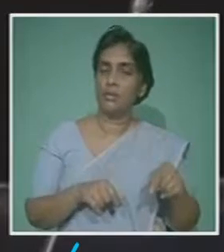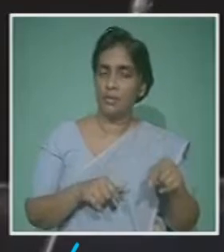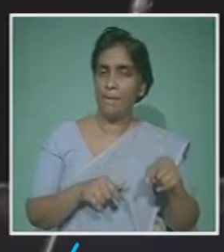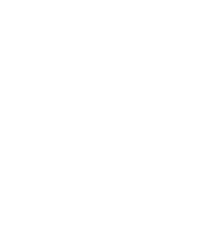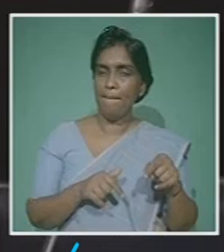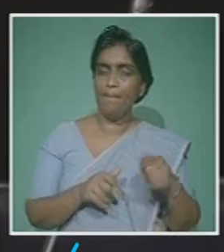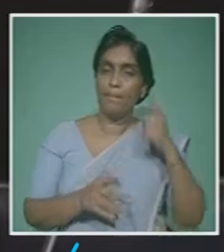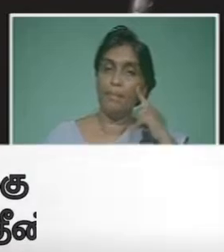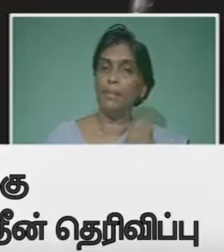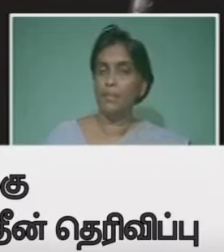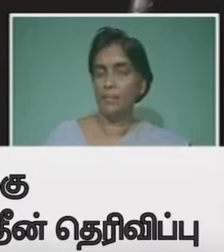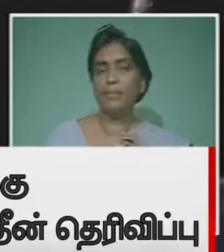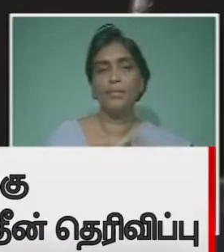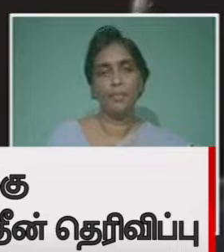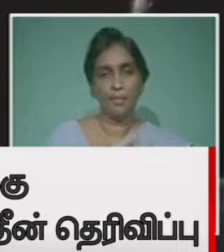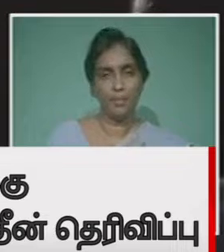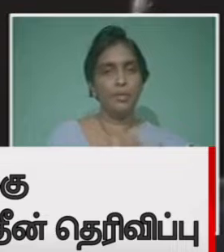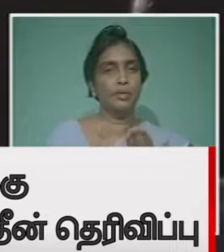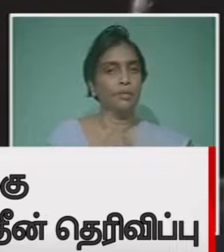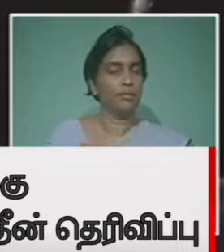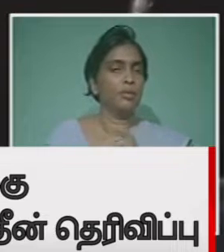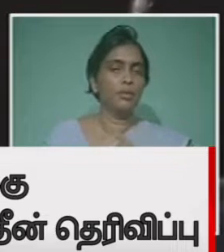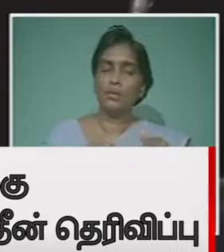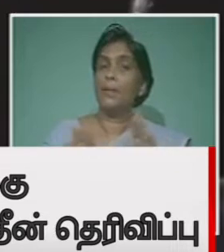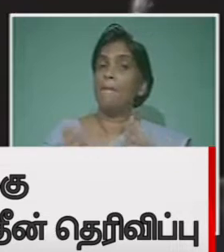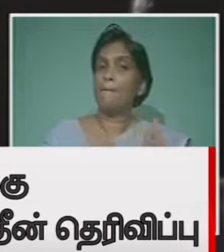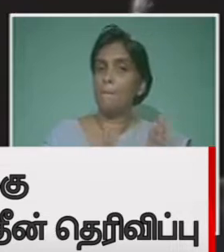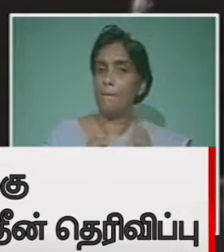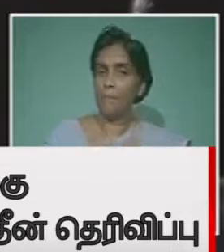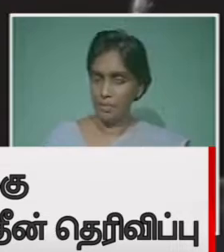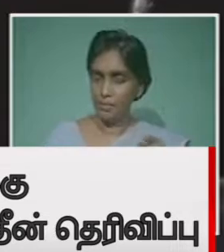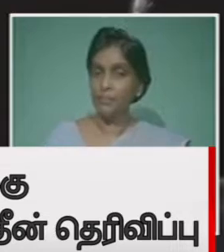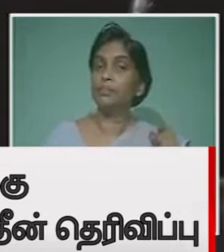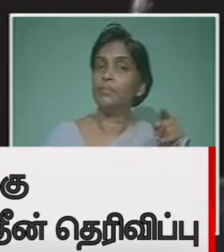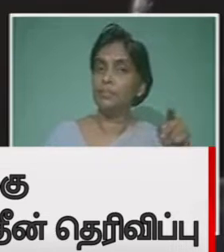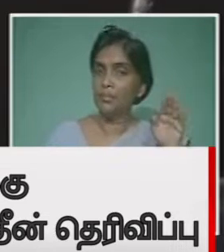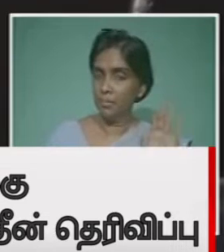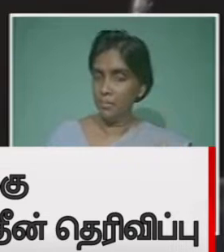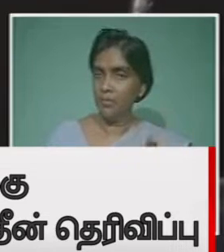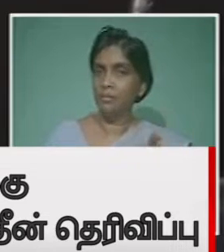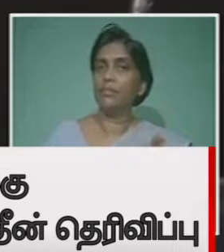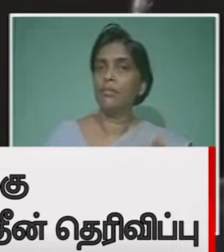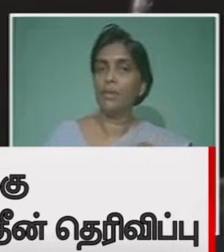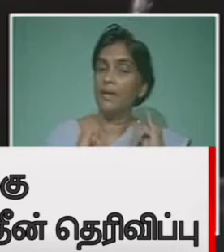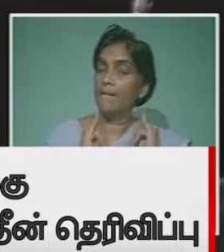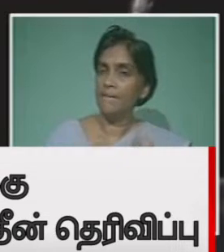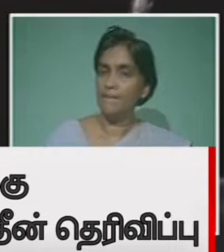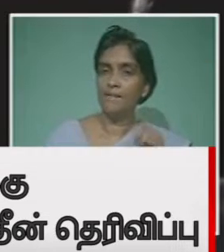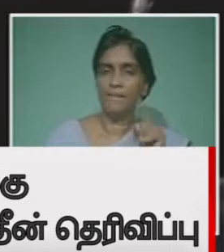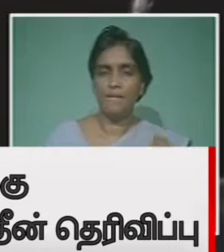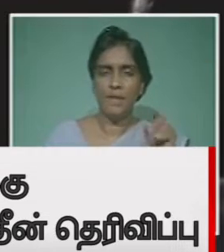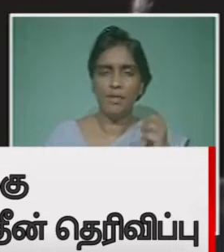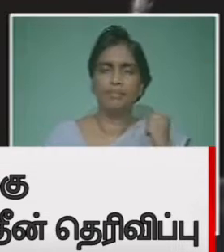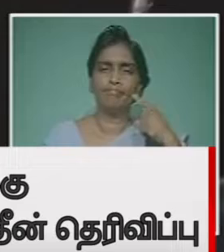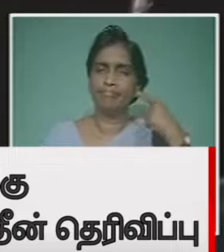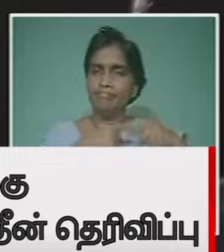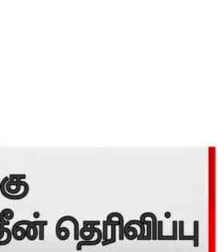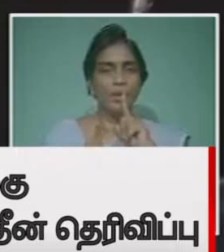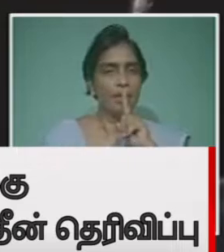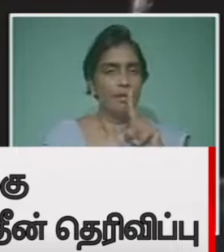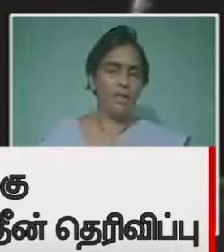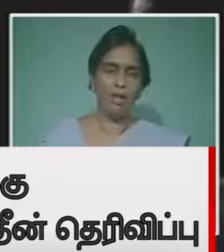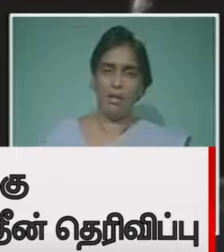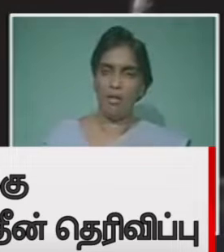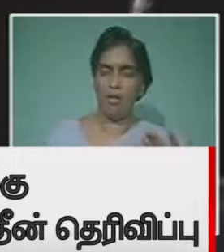கடந்த 2 வருட காலத்துக்குள் இந்த ஆட்சியாளர்கள் ஏற்படுத்தி இருக்கிறார்கள். அவர்கள் செய்த தவறுகளை ஒன்றொன்றாக நாங்கள் சொல்லி நேரத்தை நான் கழிக்க